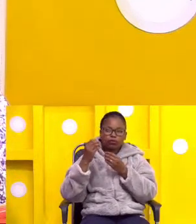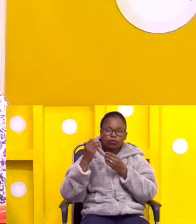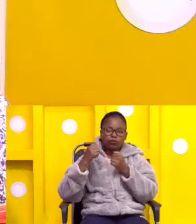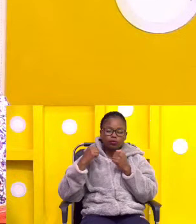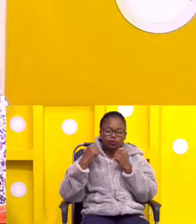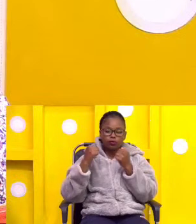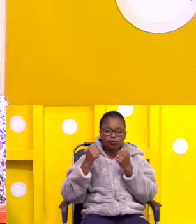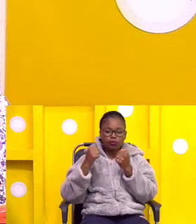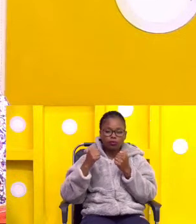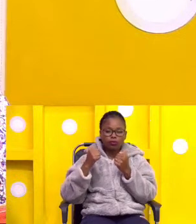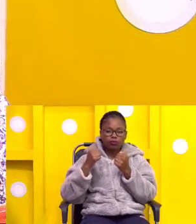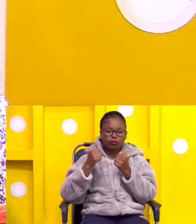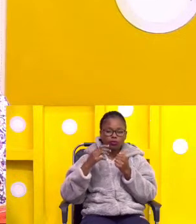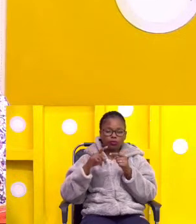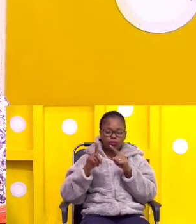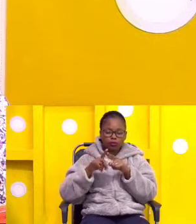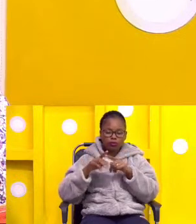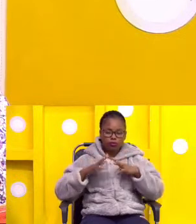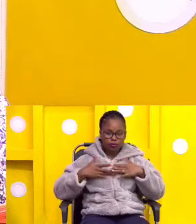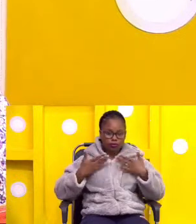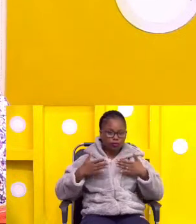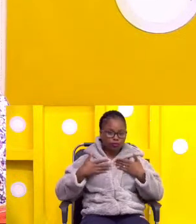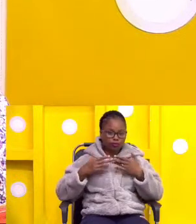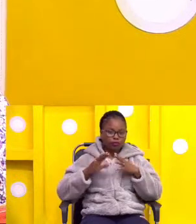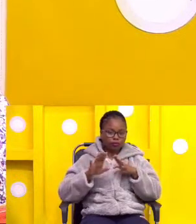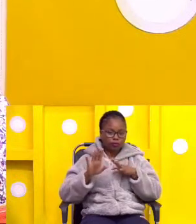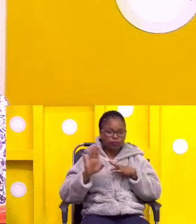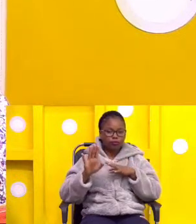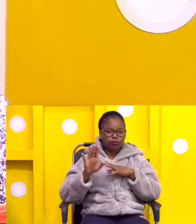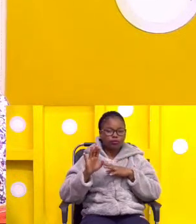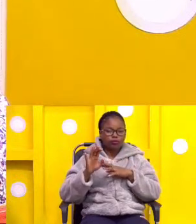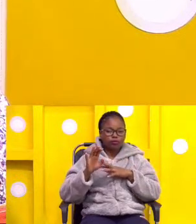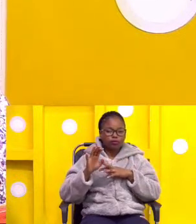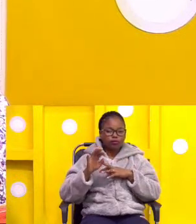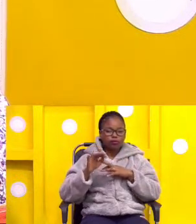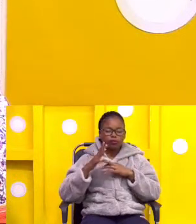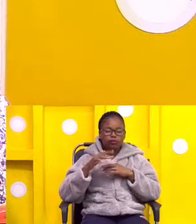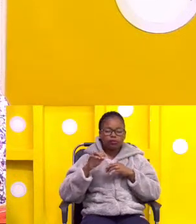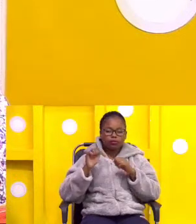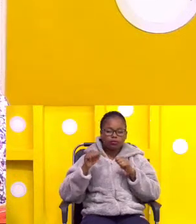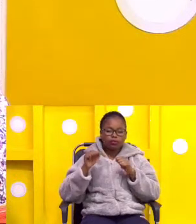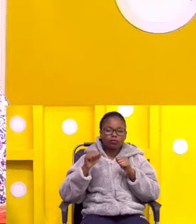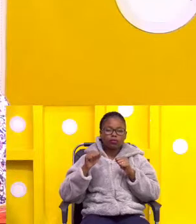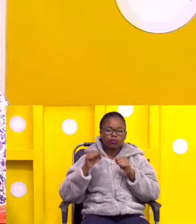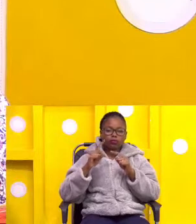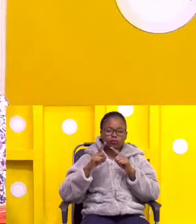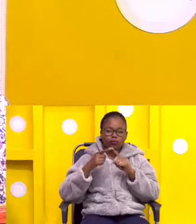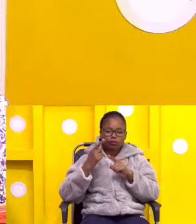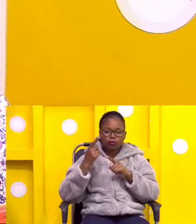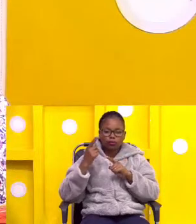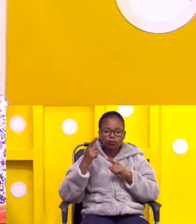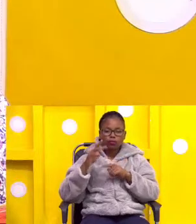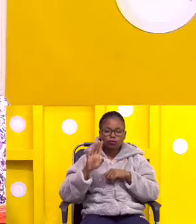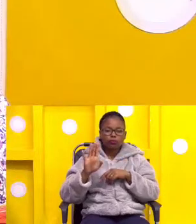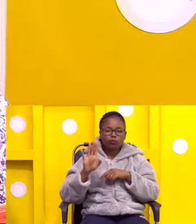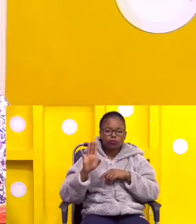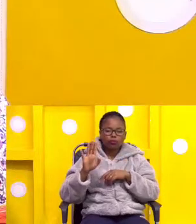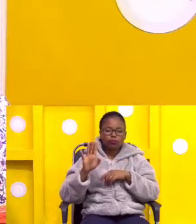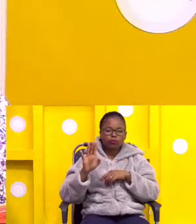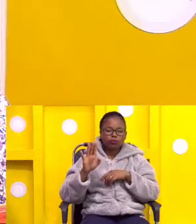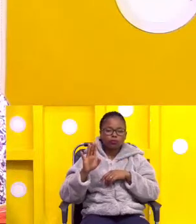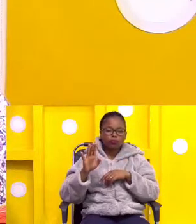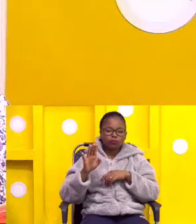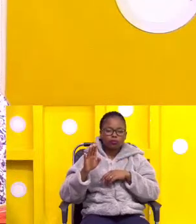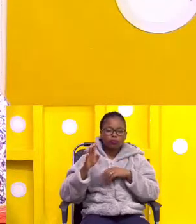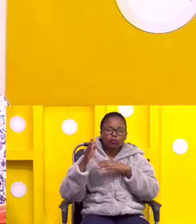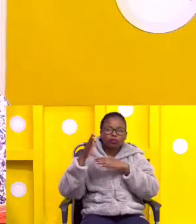we utuite Jehova gikenoge yaku. We utuite Jehova uhoti waku.